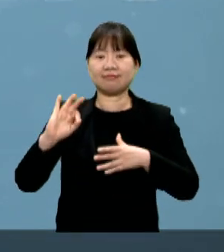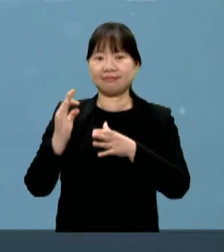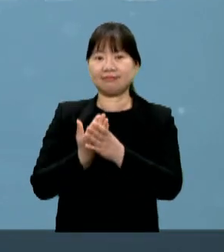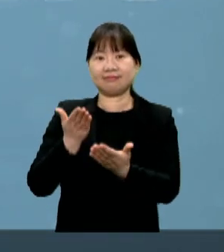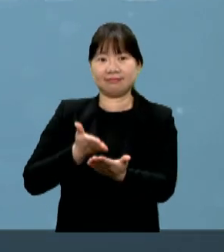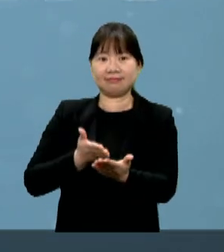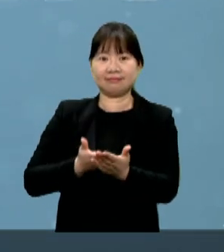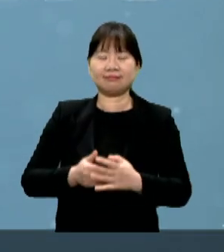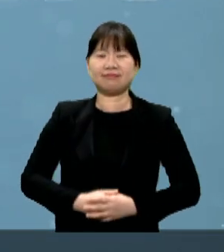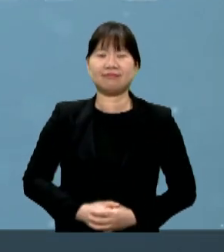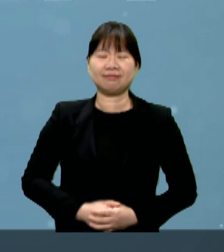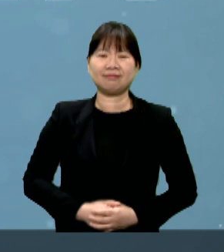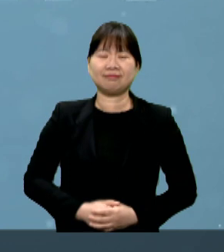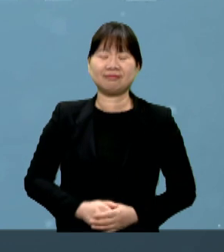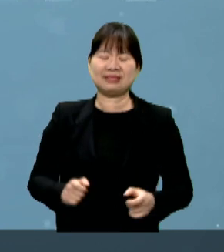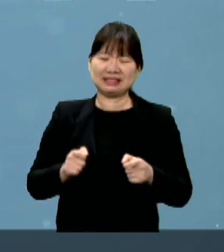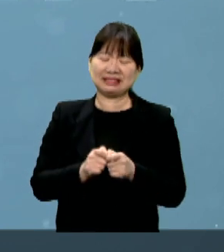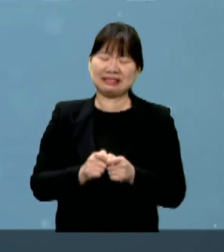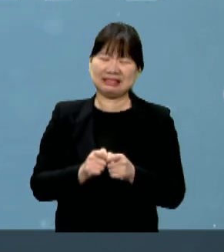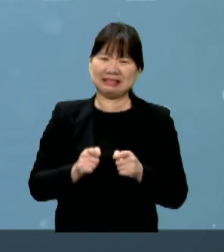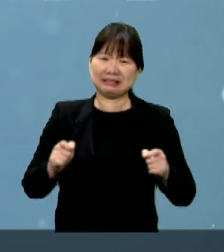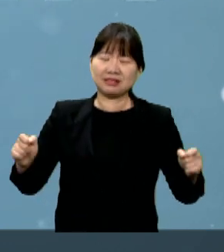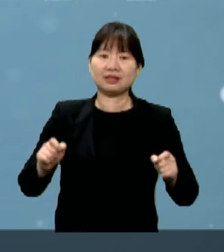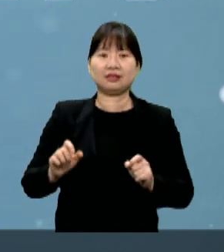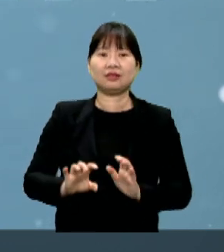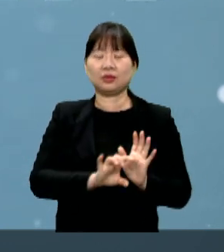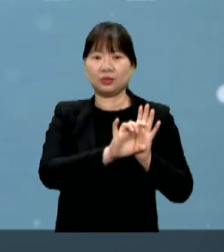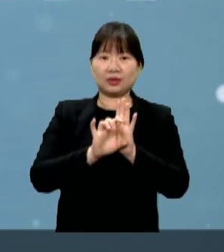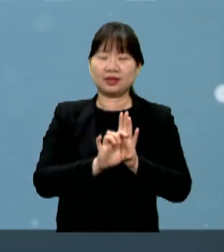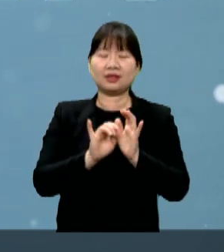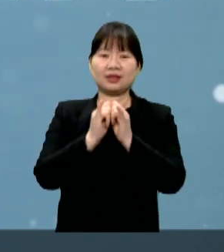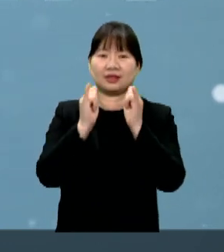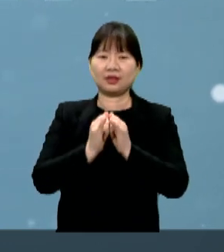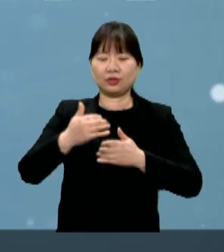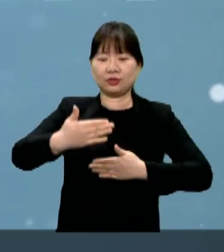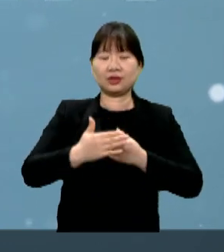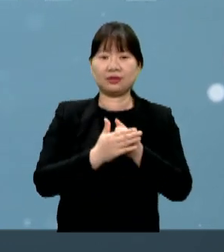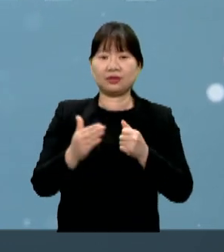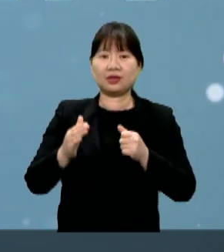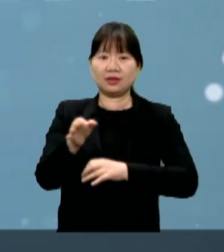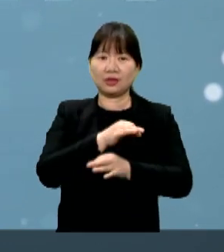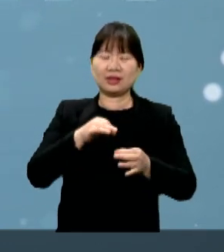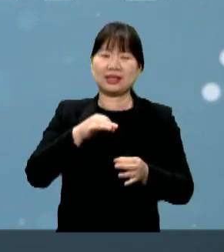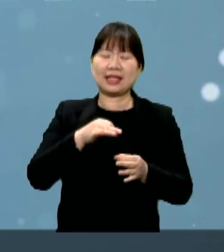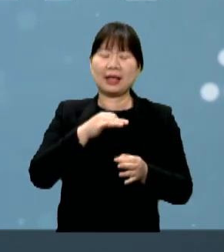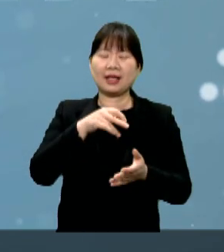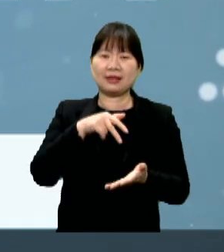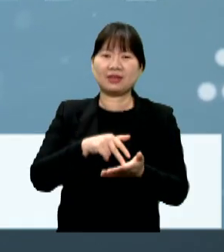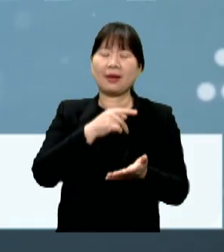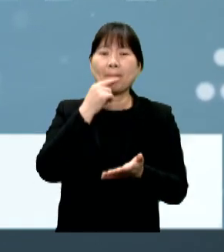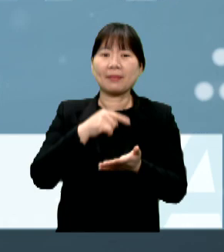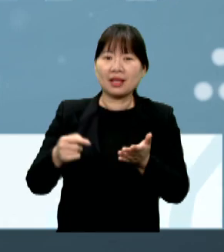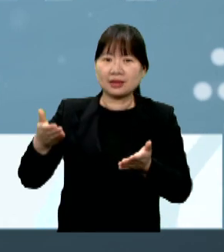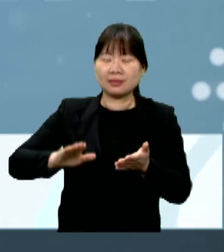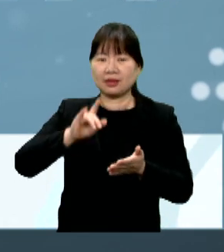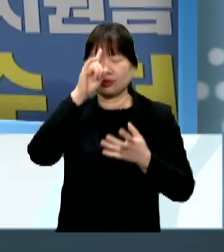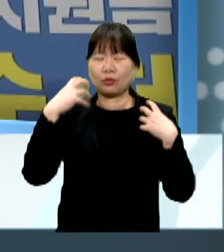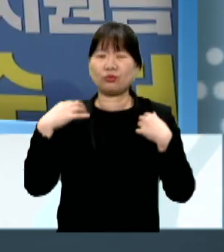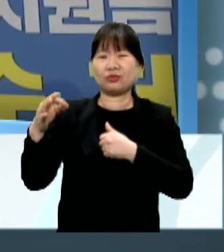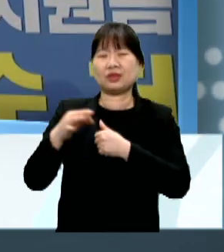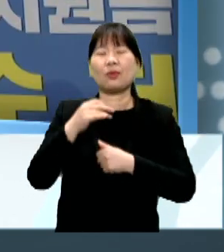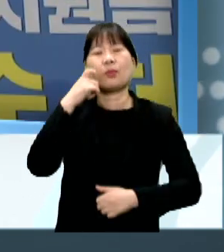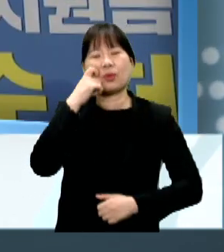여러분 안녕하십니까? 안양뉴스입니다. 장기화된 코로나19 속 사회적 거리두기로 경제적 피해를 입었지만 정부 지원을